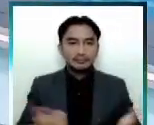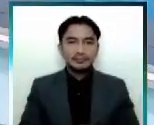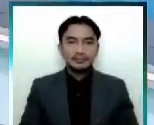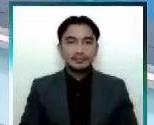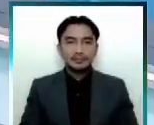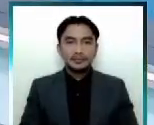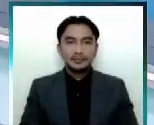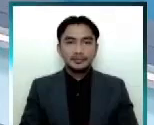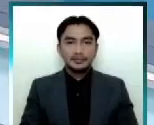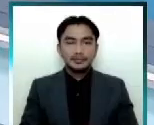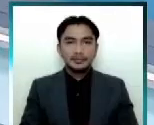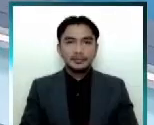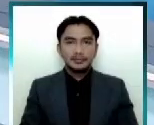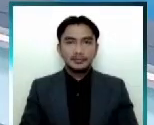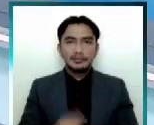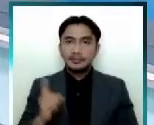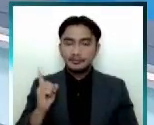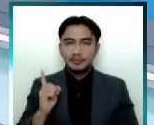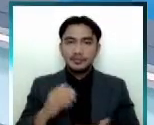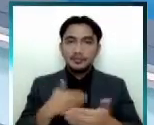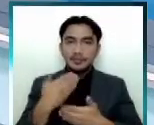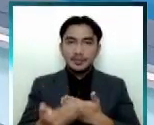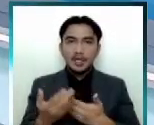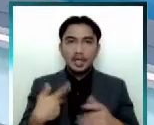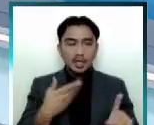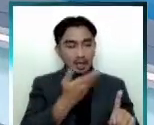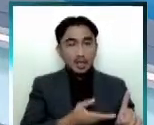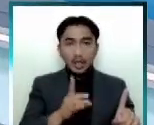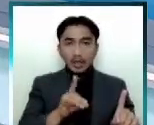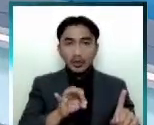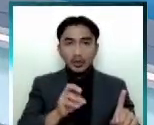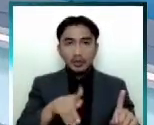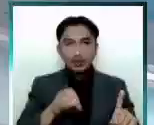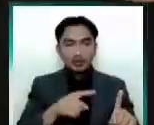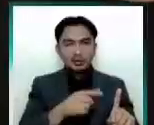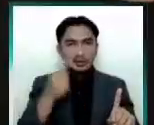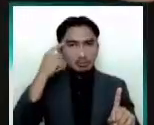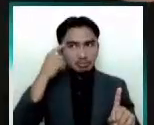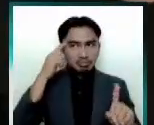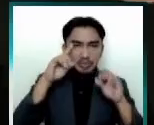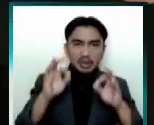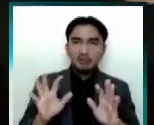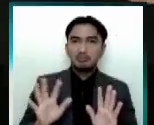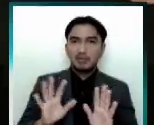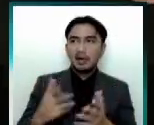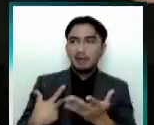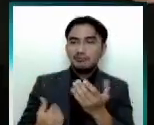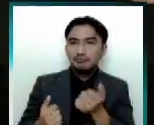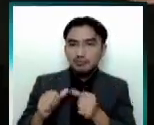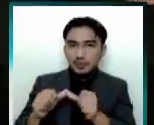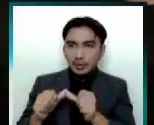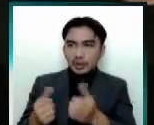nang ipahinto ni Finance Secretary Benjamin Diokno ang mga ayuda na may kinalaman sa pandemya. Sabi ni Diokno, normal na ang